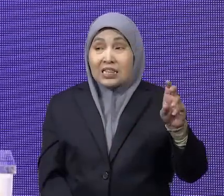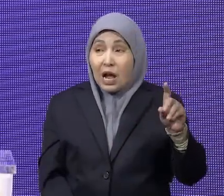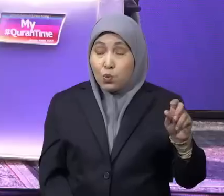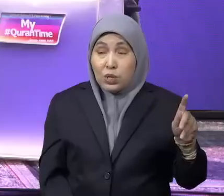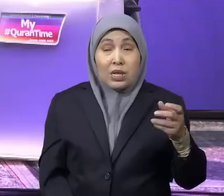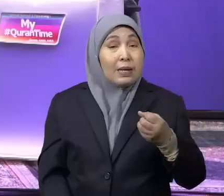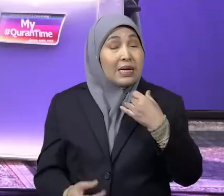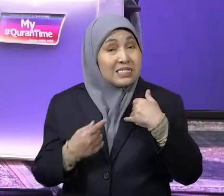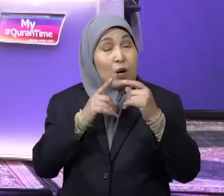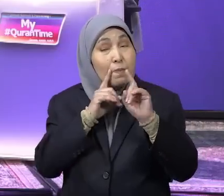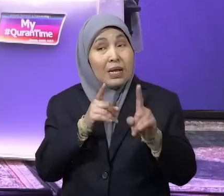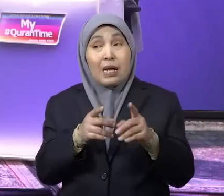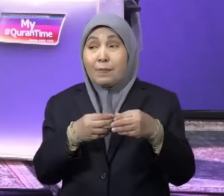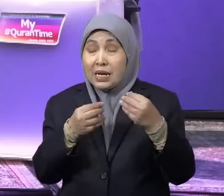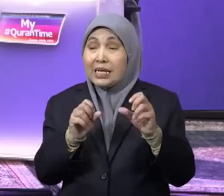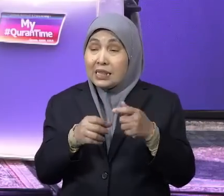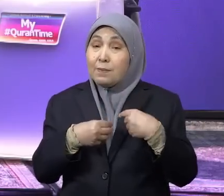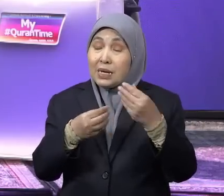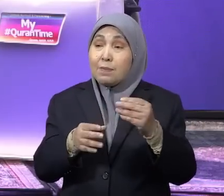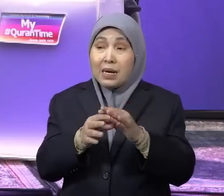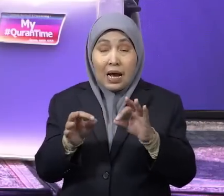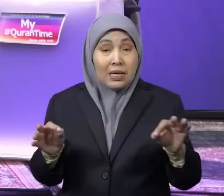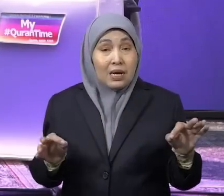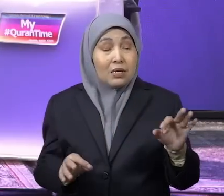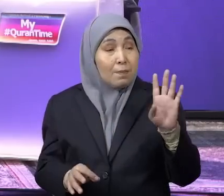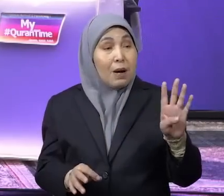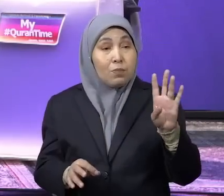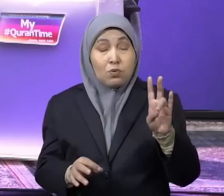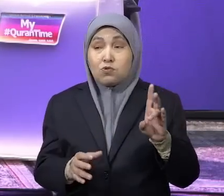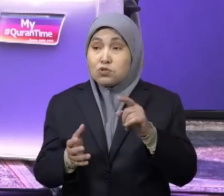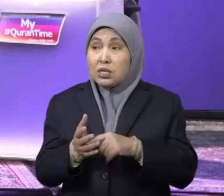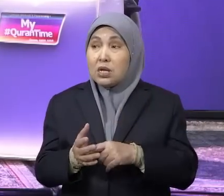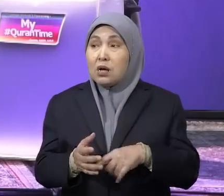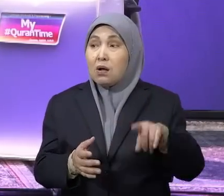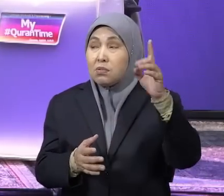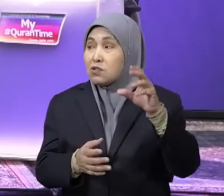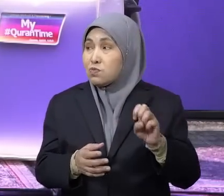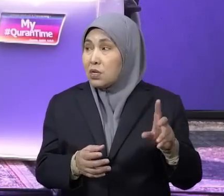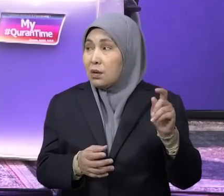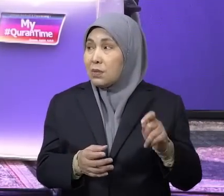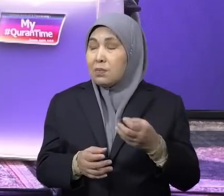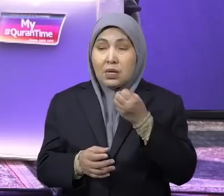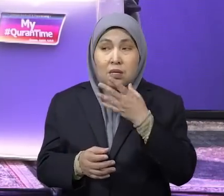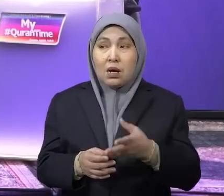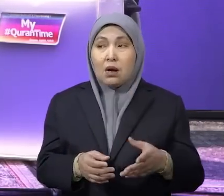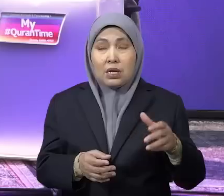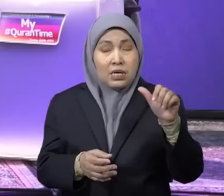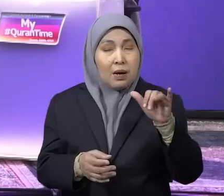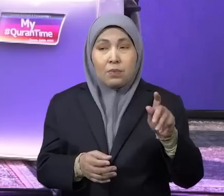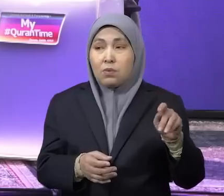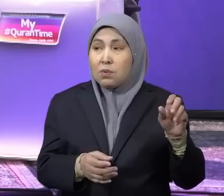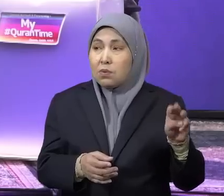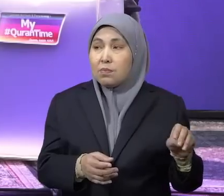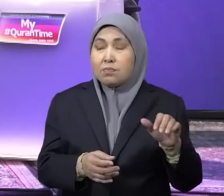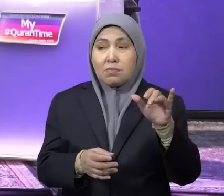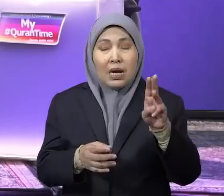yang diberikan pada, yang jawapan yang boleh kita berikan pada ayat yang ke-47 ni, kenapa Allah Ta'ala sebut kadzalikillahu yakhluqu ma